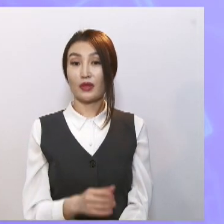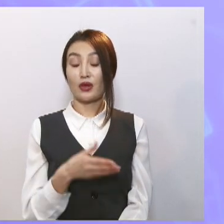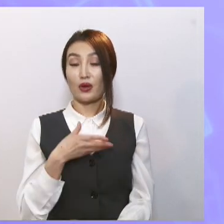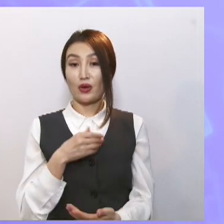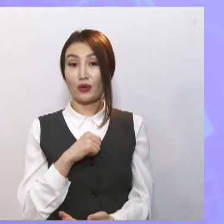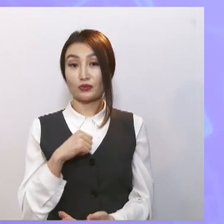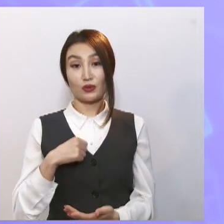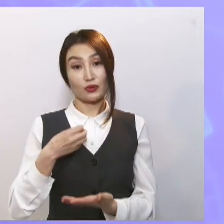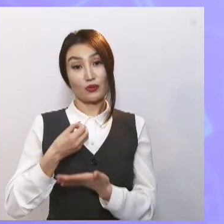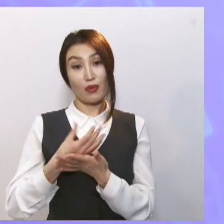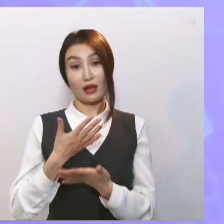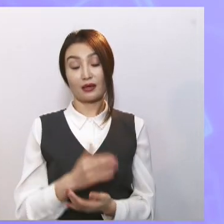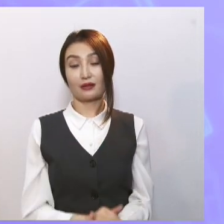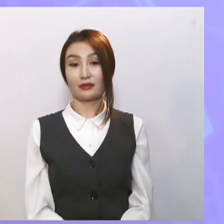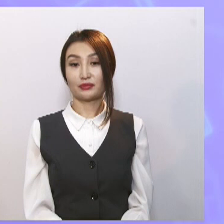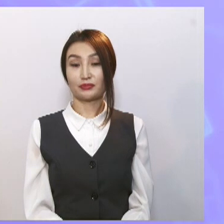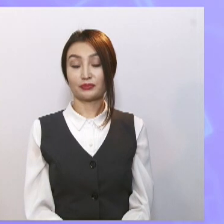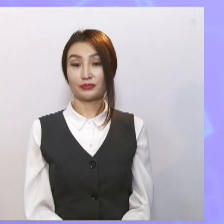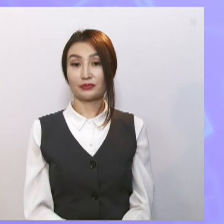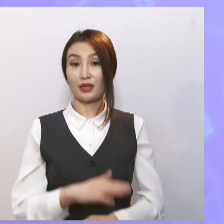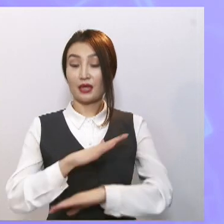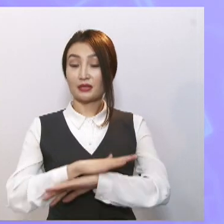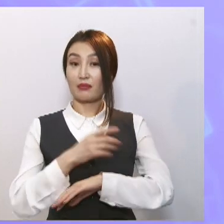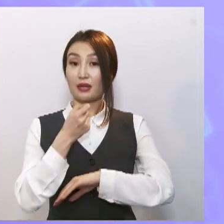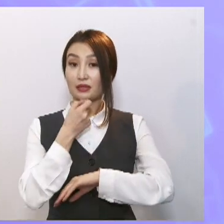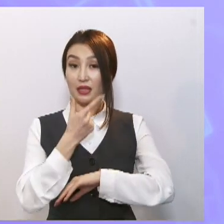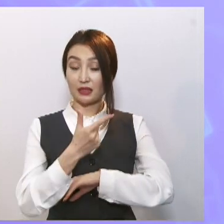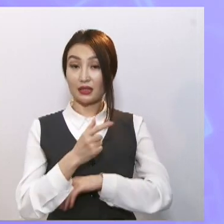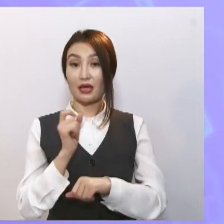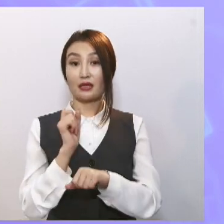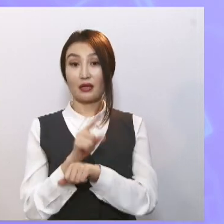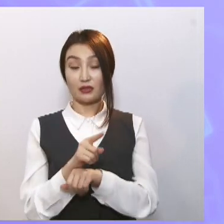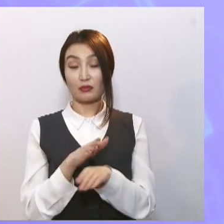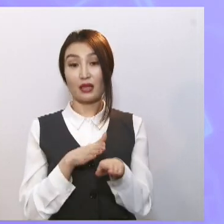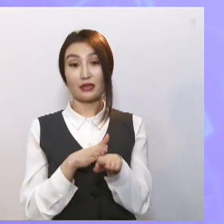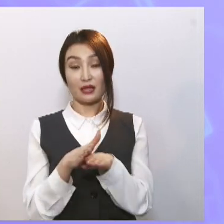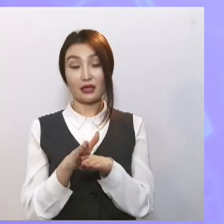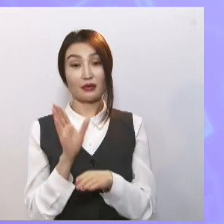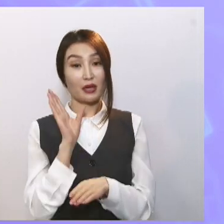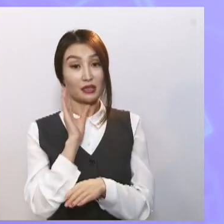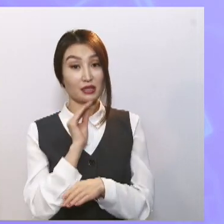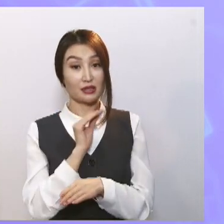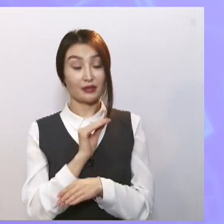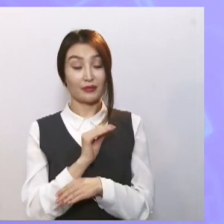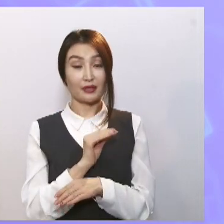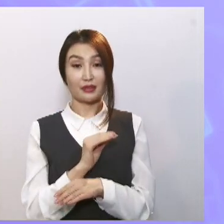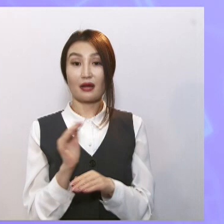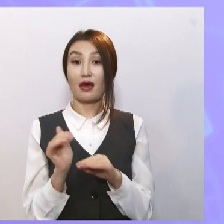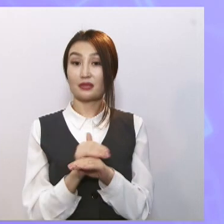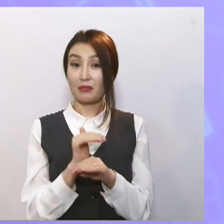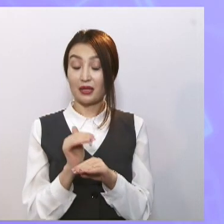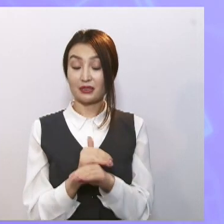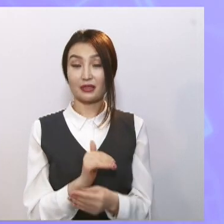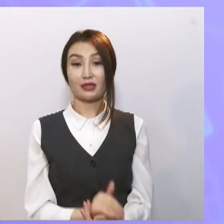Өзүңөрдү баалагыла. Сабак жакты. Тапшырмаларды аткарып жетиштим десеңер,